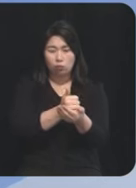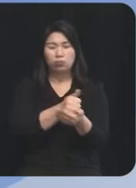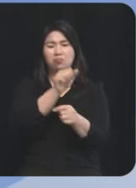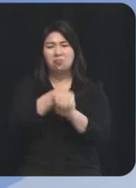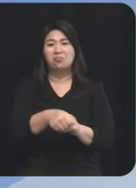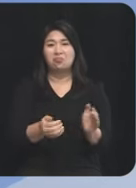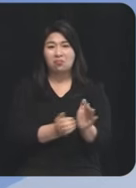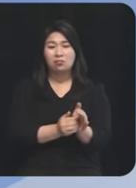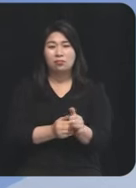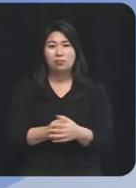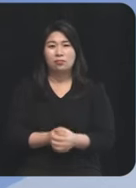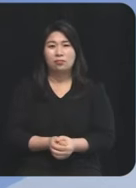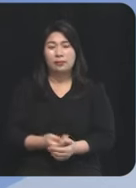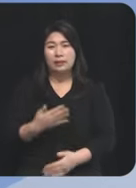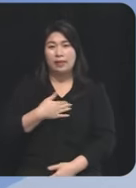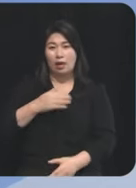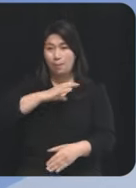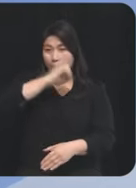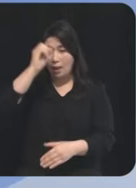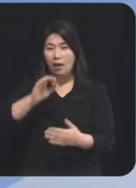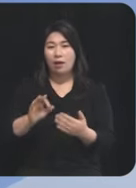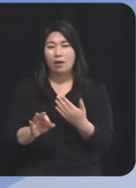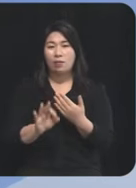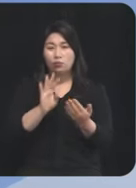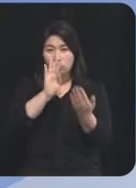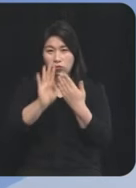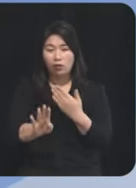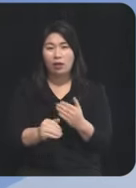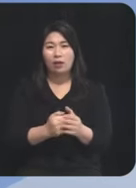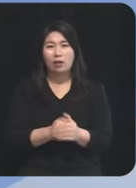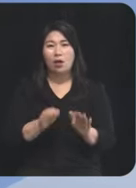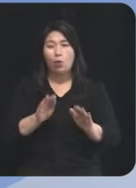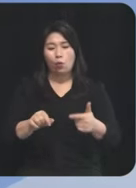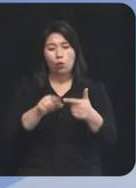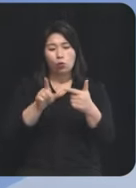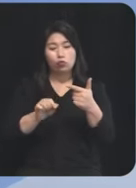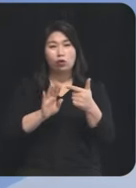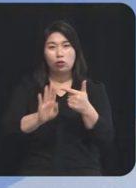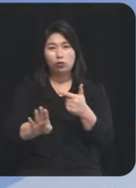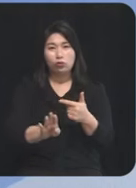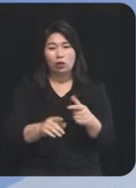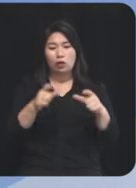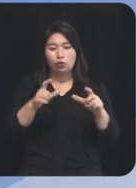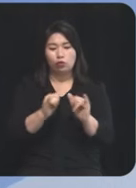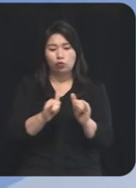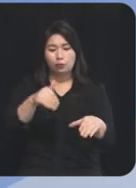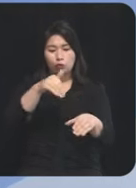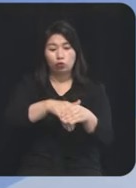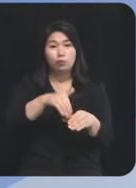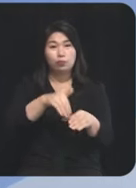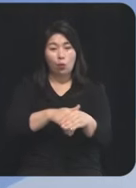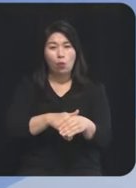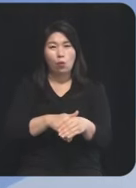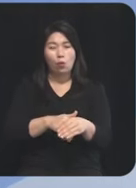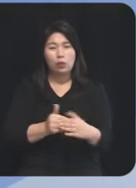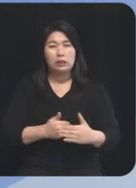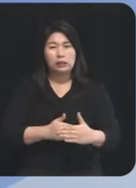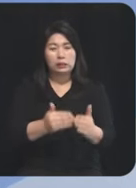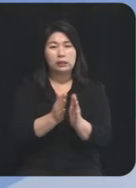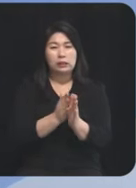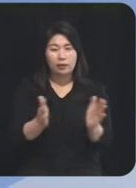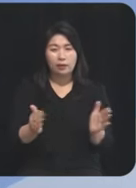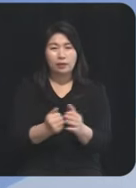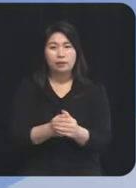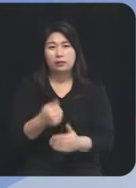수용했습니다. 제가 당선이 되면 올 하반기에 주민투표가 실시될 수 있도록 하고